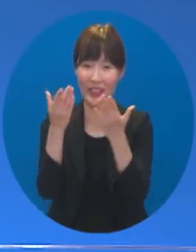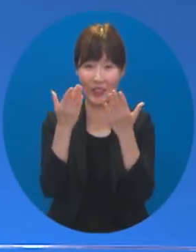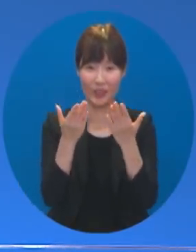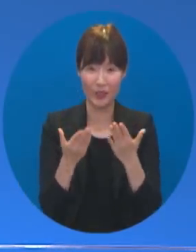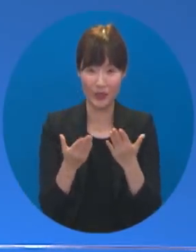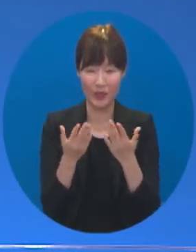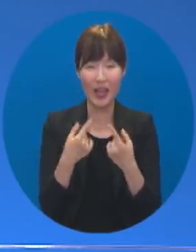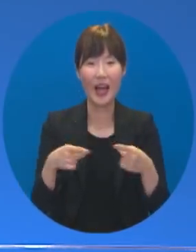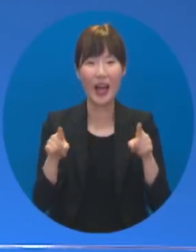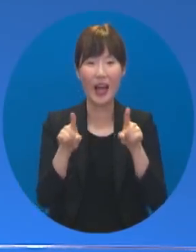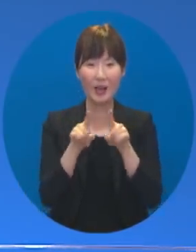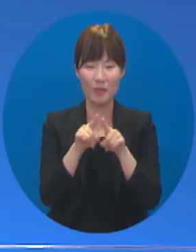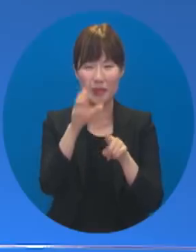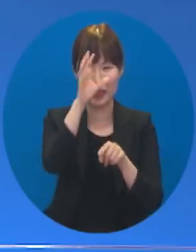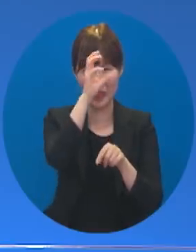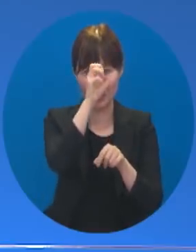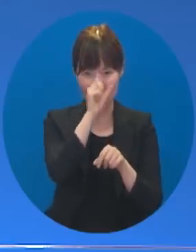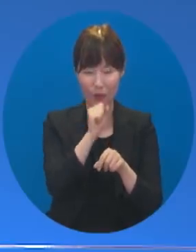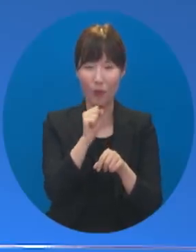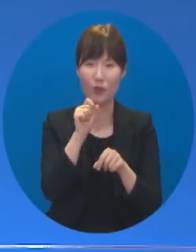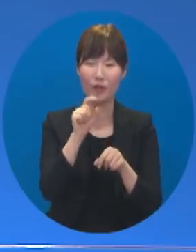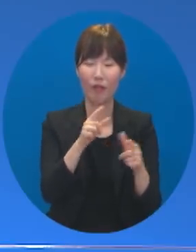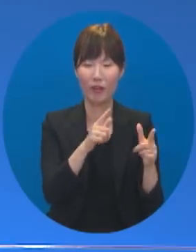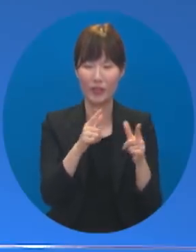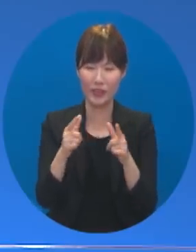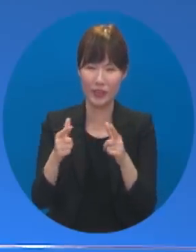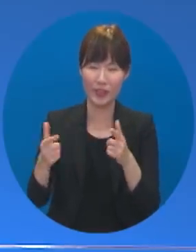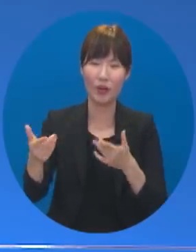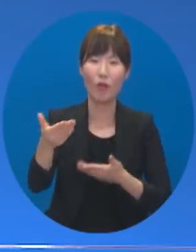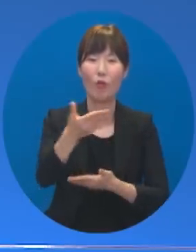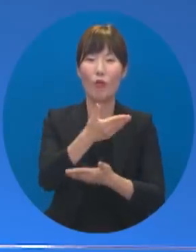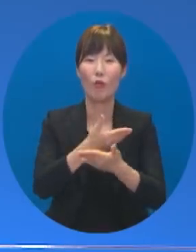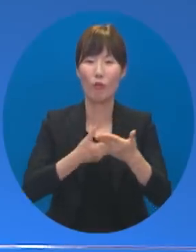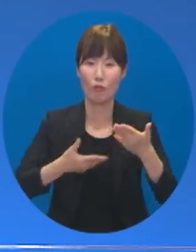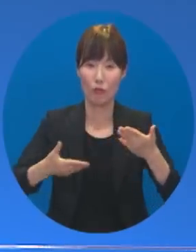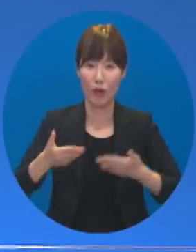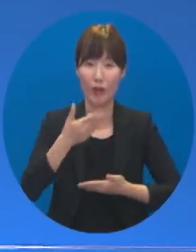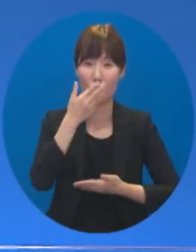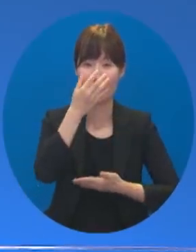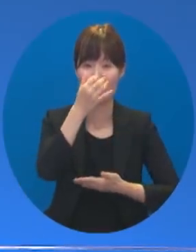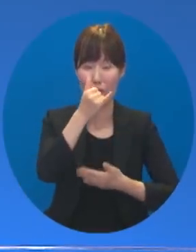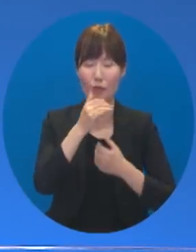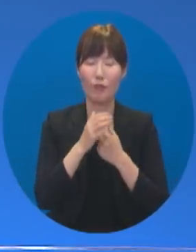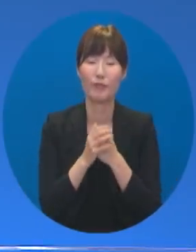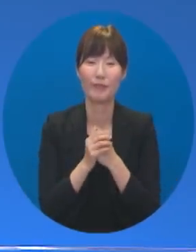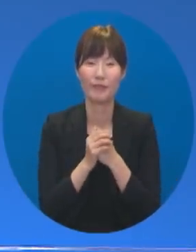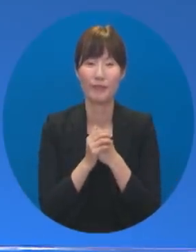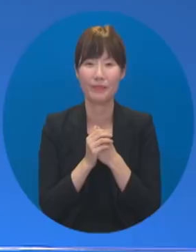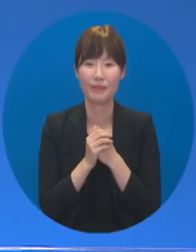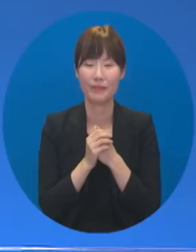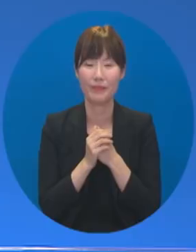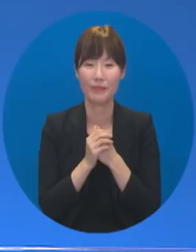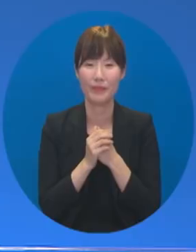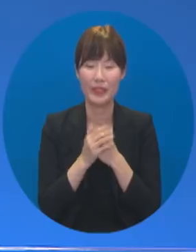이렇게 좋은 것들을 공유할 수 있고 그래서 이 꿈은